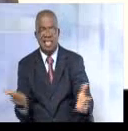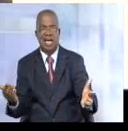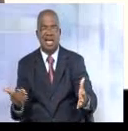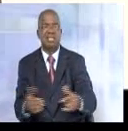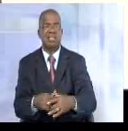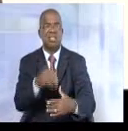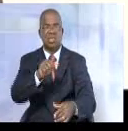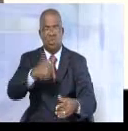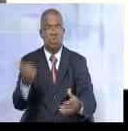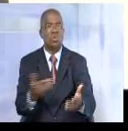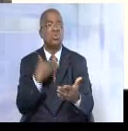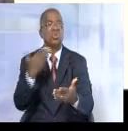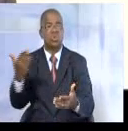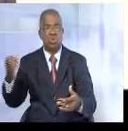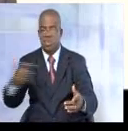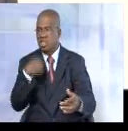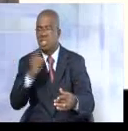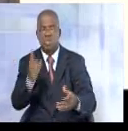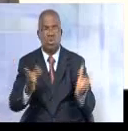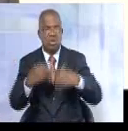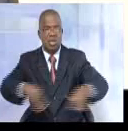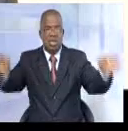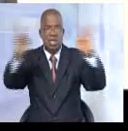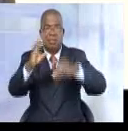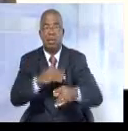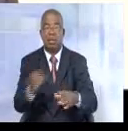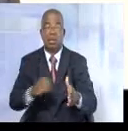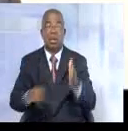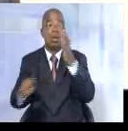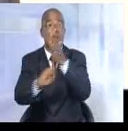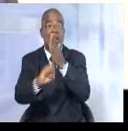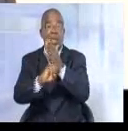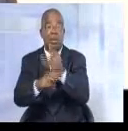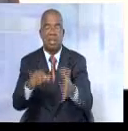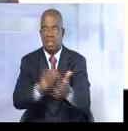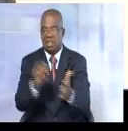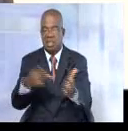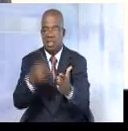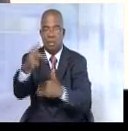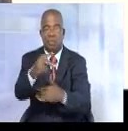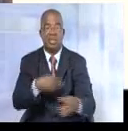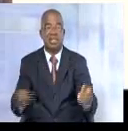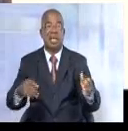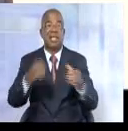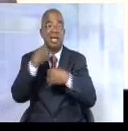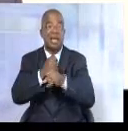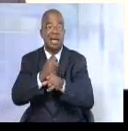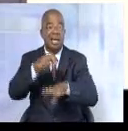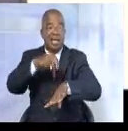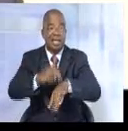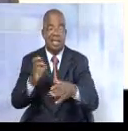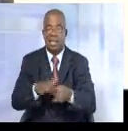que au niveau économique, ce projet permettra assurément la réduction de la